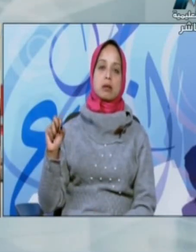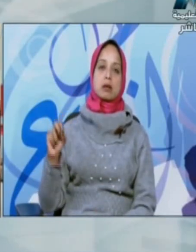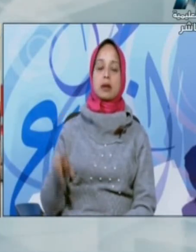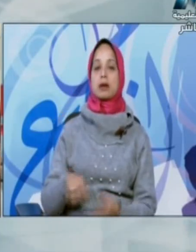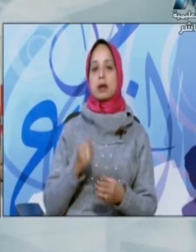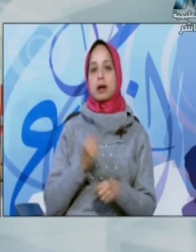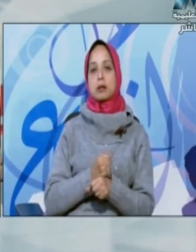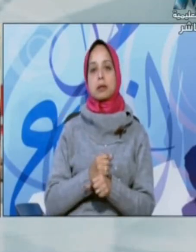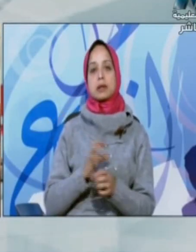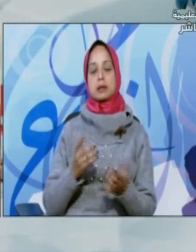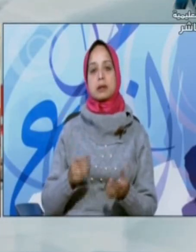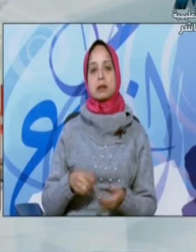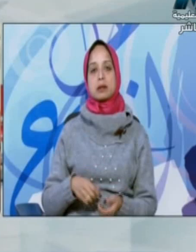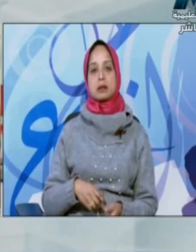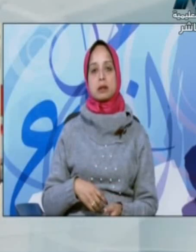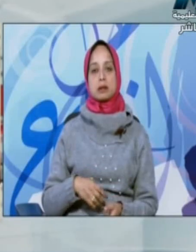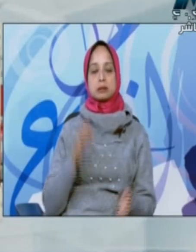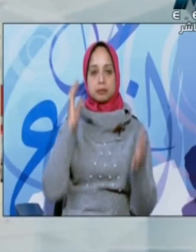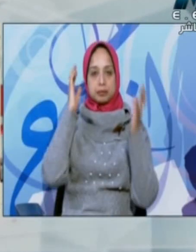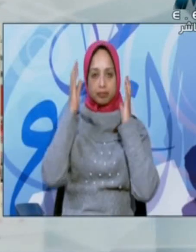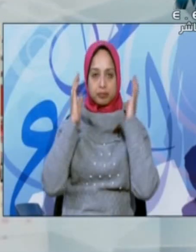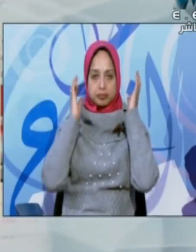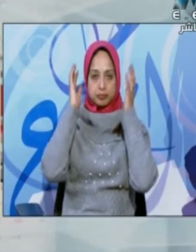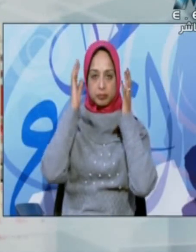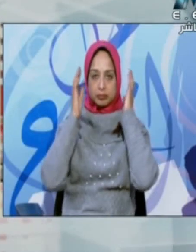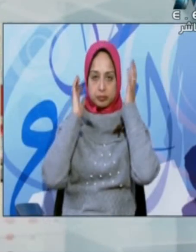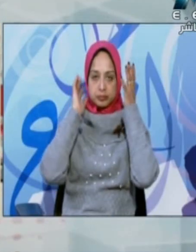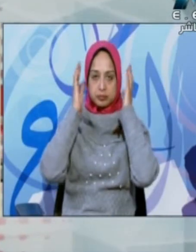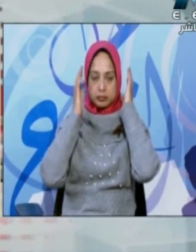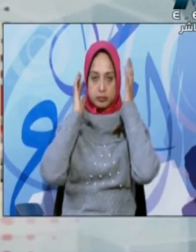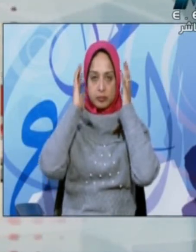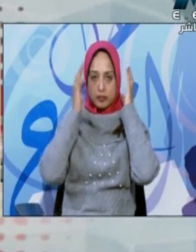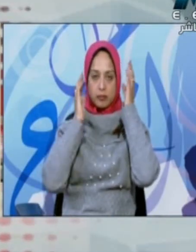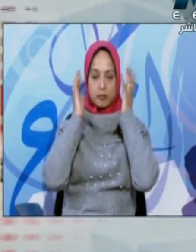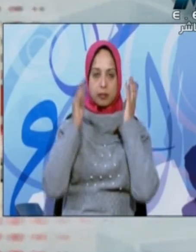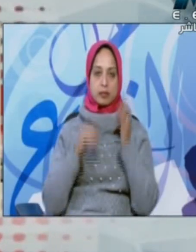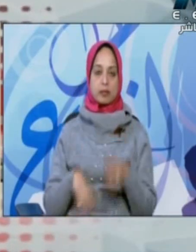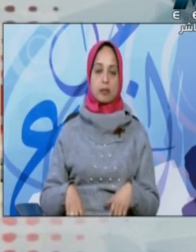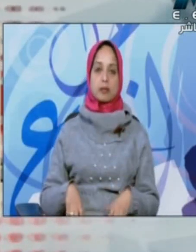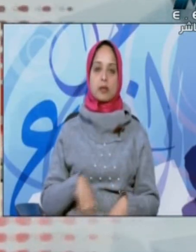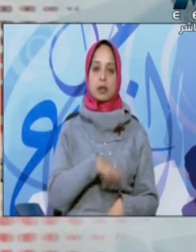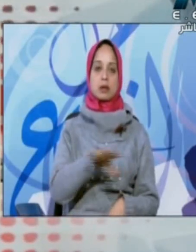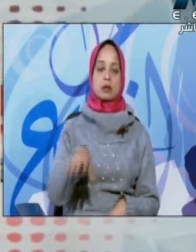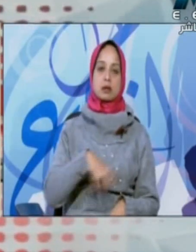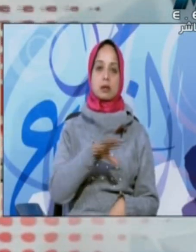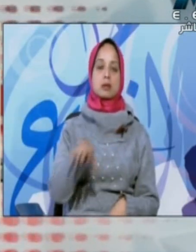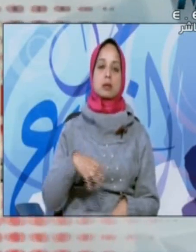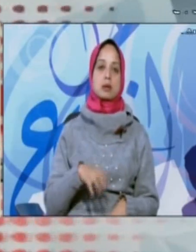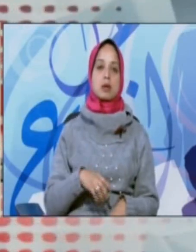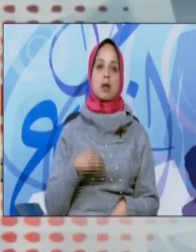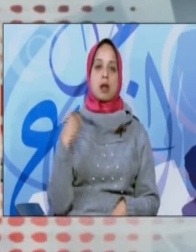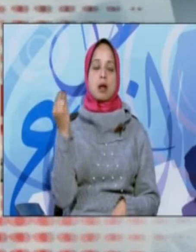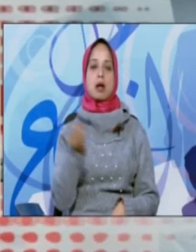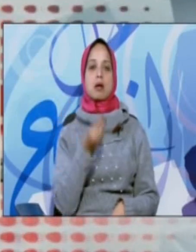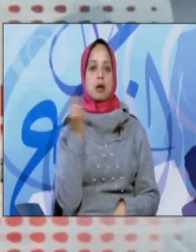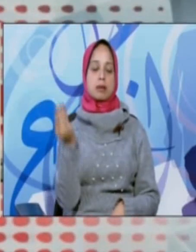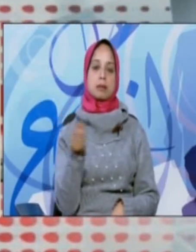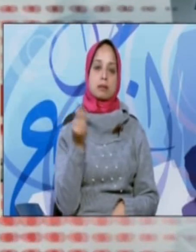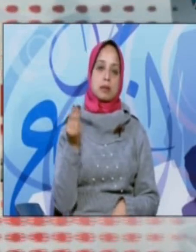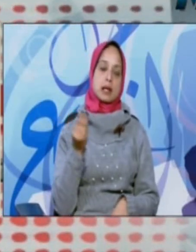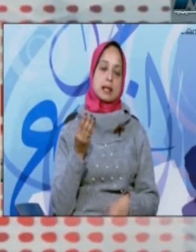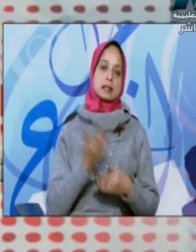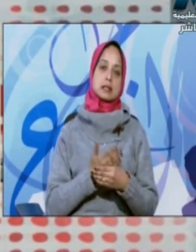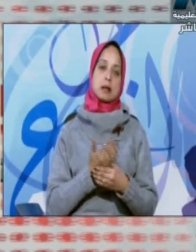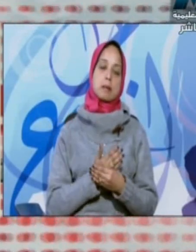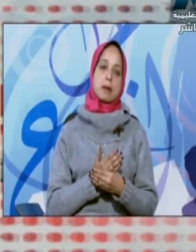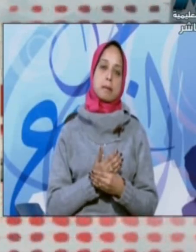توفيق نسيم توتر. توتر ايه يا استاذ؟ الوضع الدولي نظرا لاحتلال